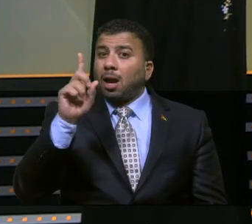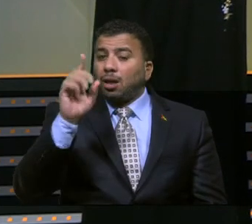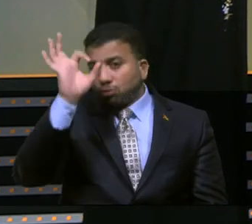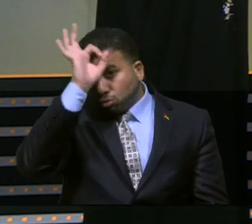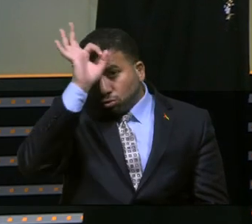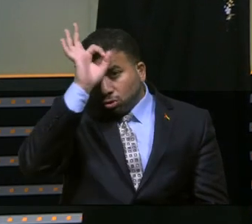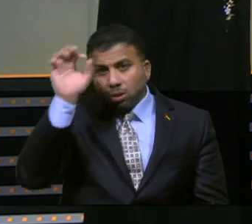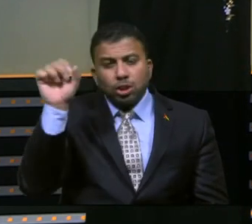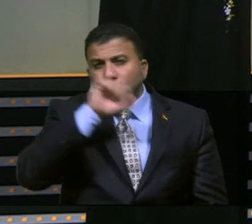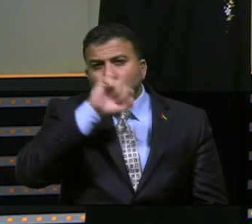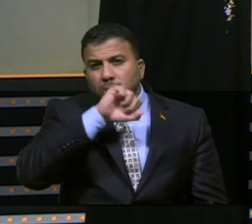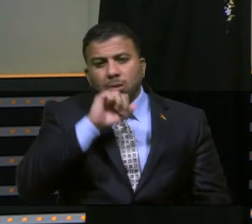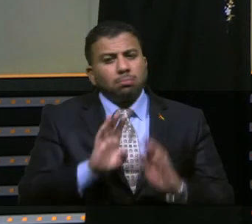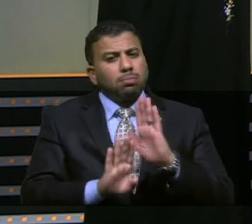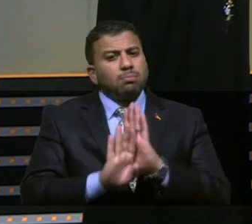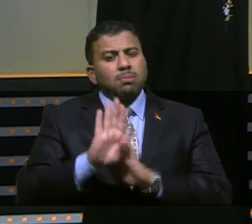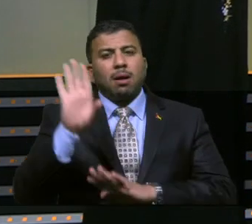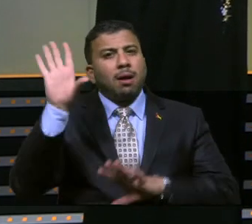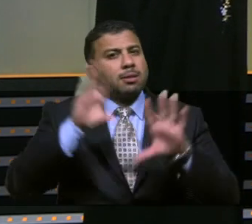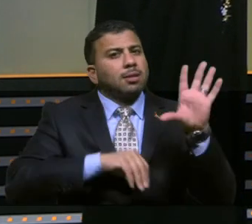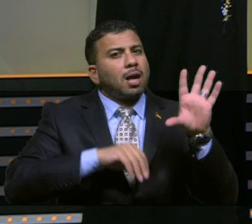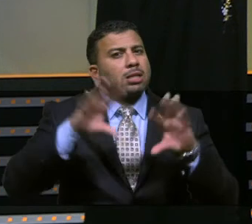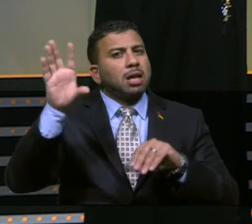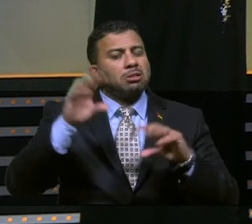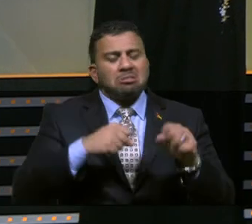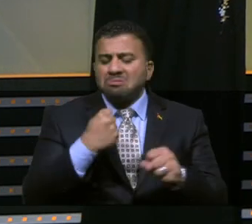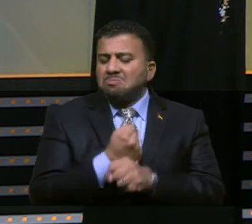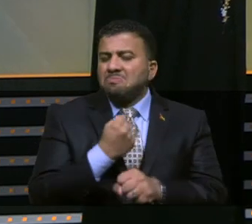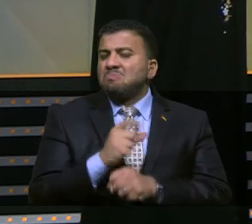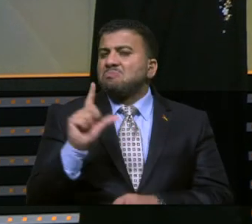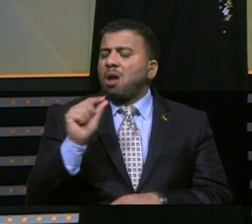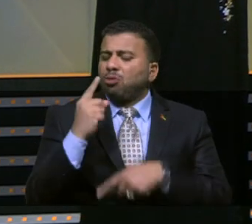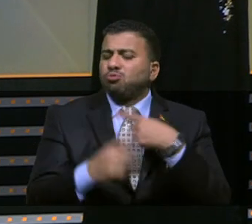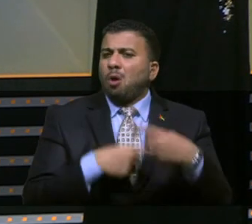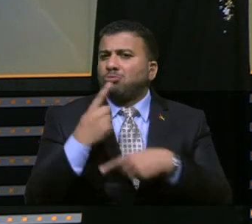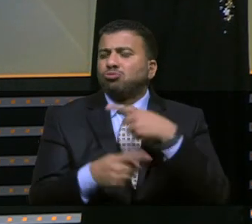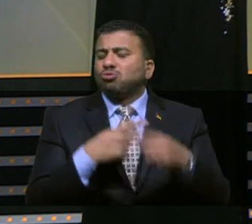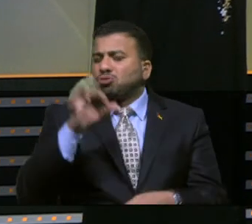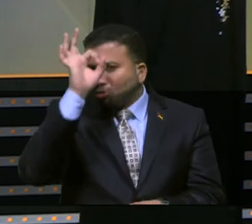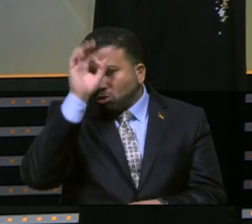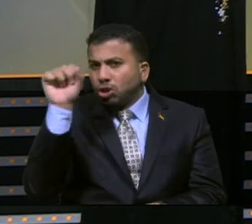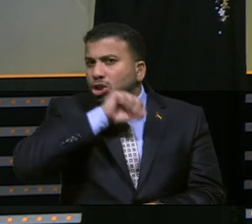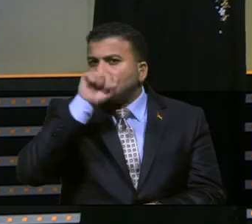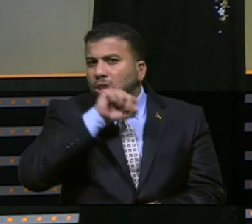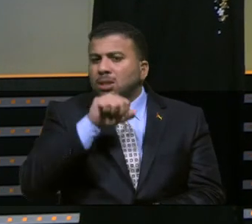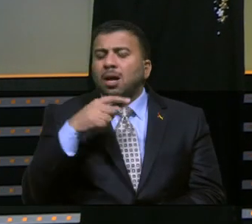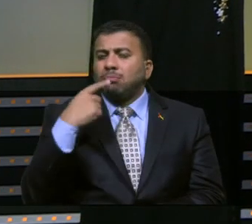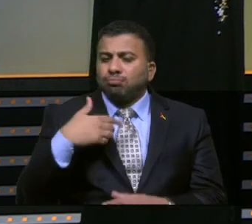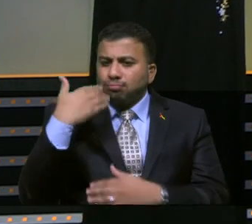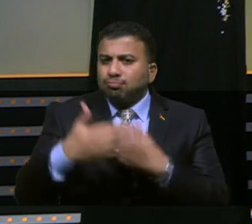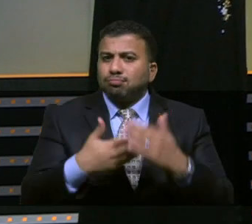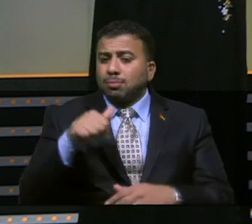التي تعج بالإنجازات والحكايات تكللها الجهود المتواصلة على مدى جيلين كاملين